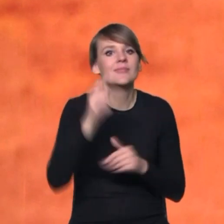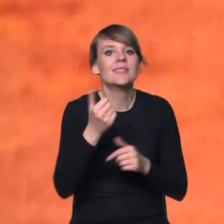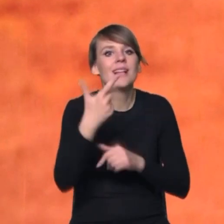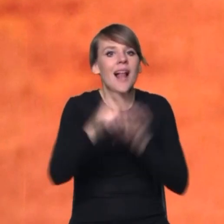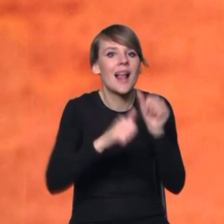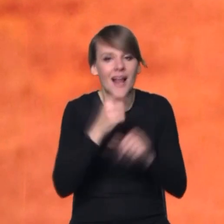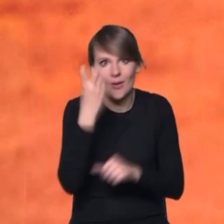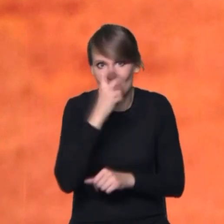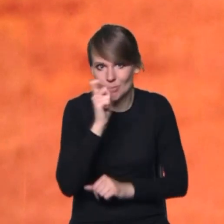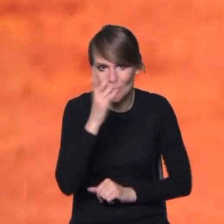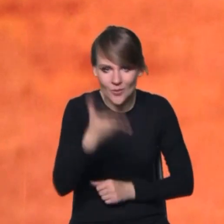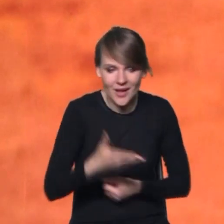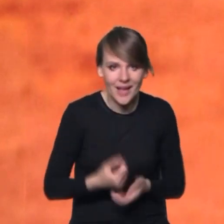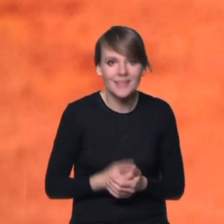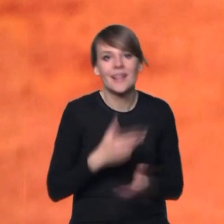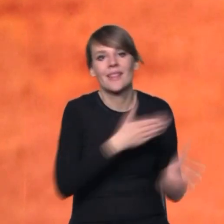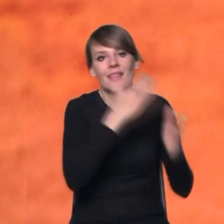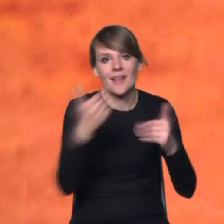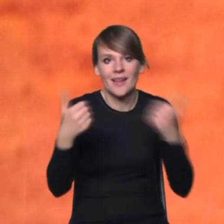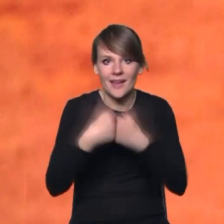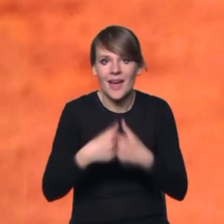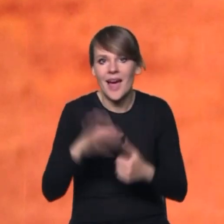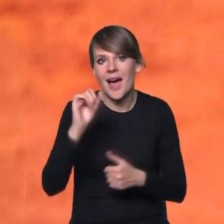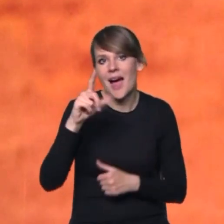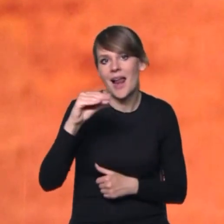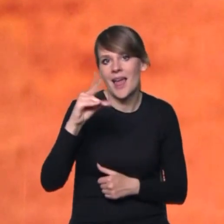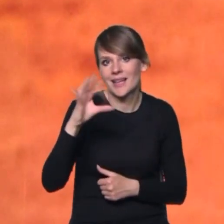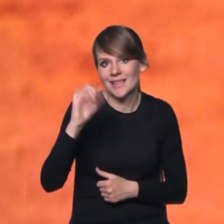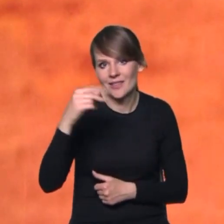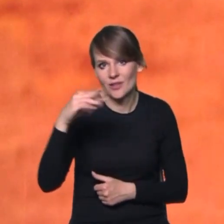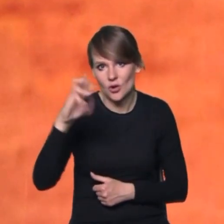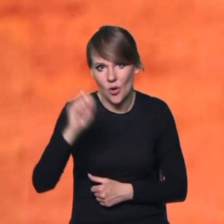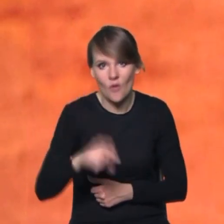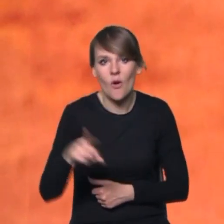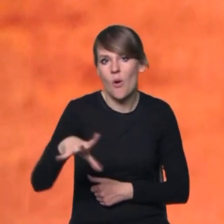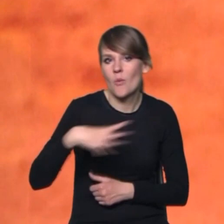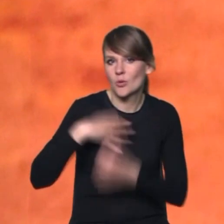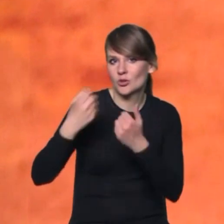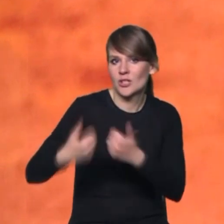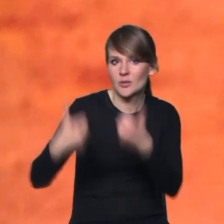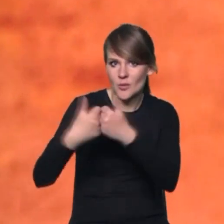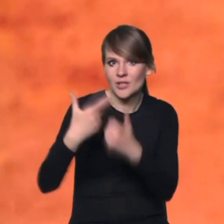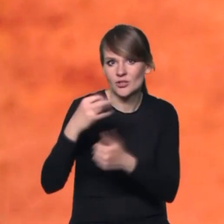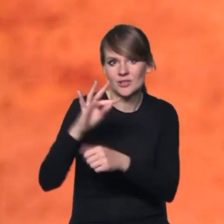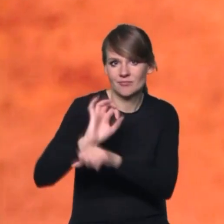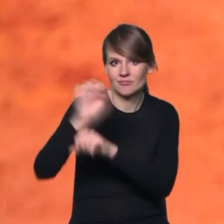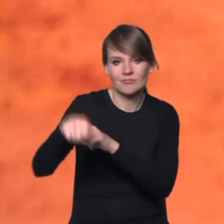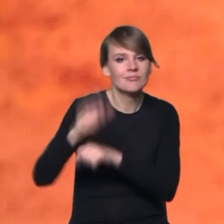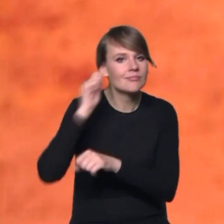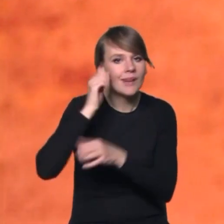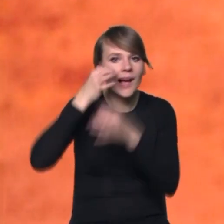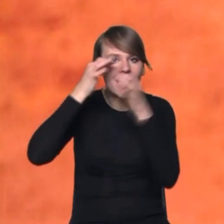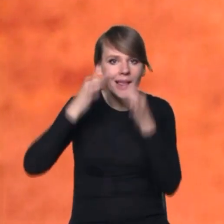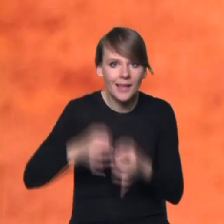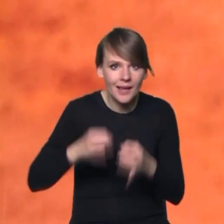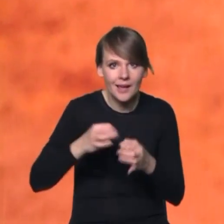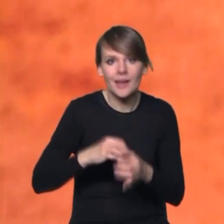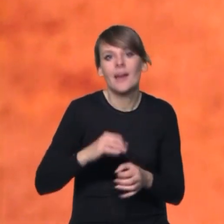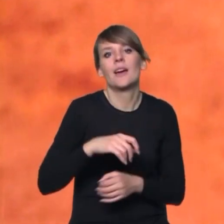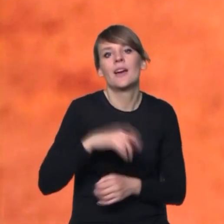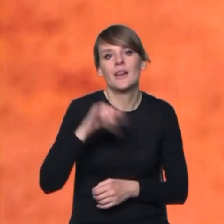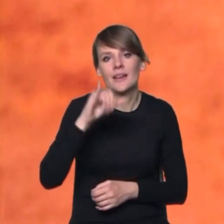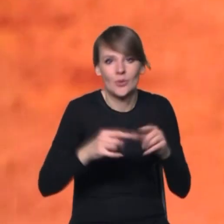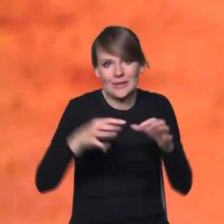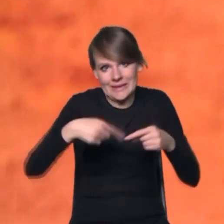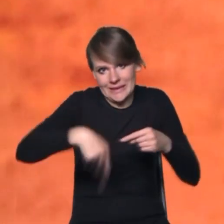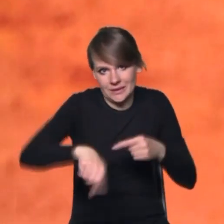rundzie spotka się z Jekateriną Aleksandrową, która po bardzo trudnym meczu w 3 setach pokonała Chinkę Zheng Shuai.